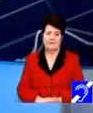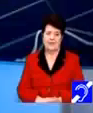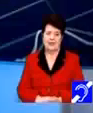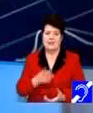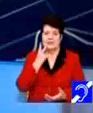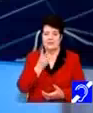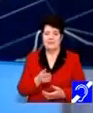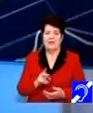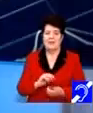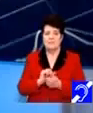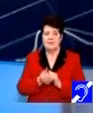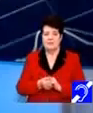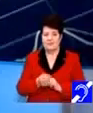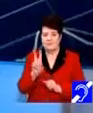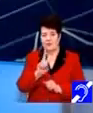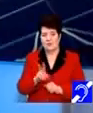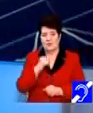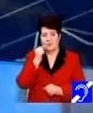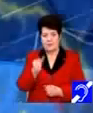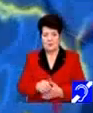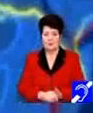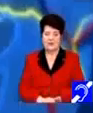Să vedem acum cotațiile valutare pentru mâine.